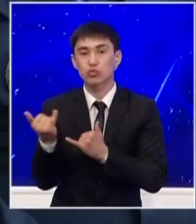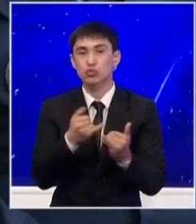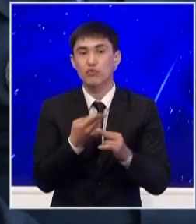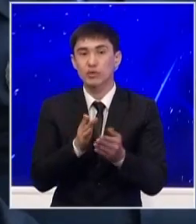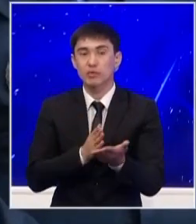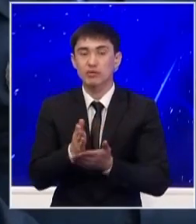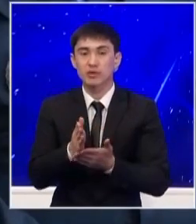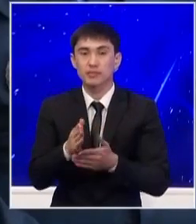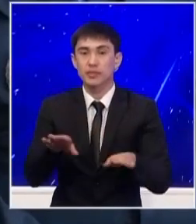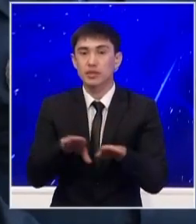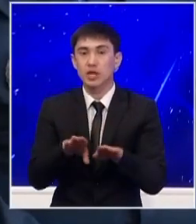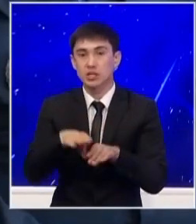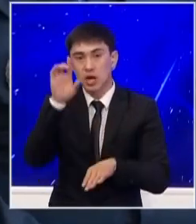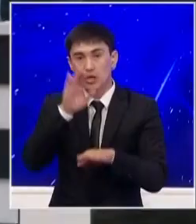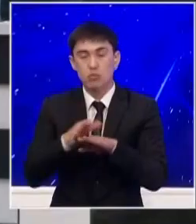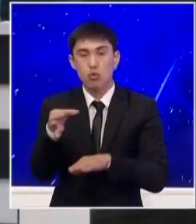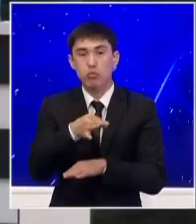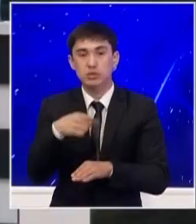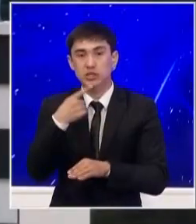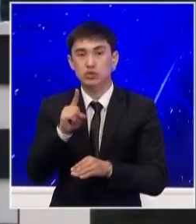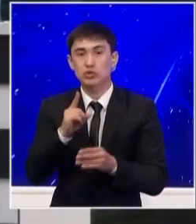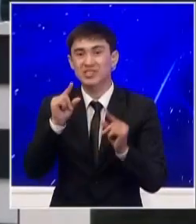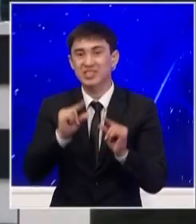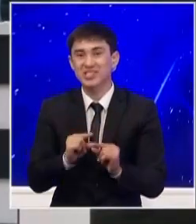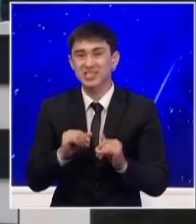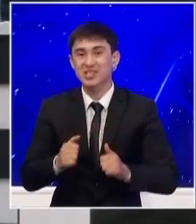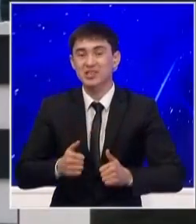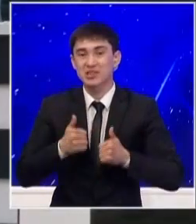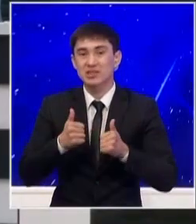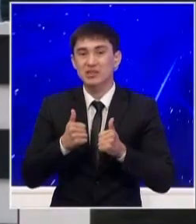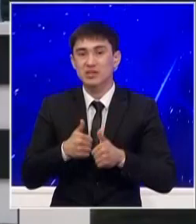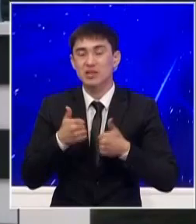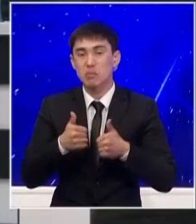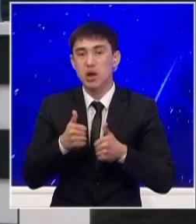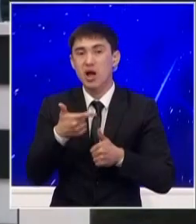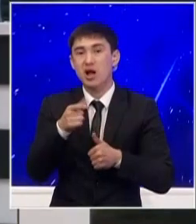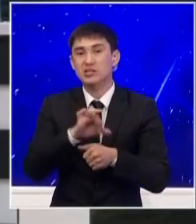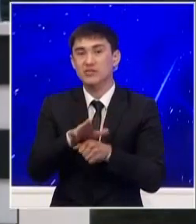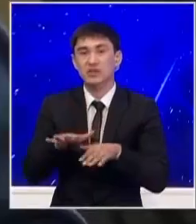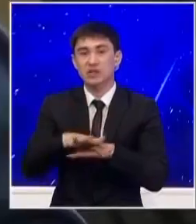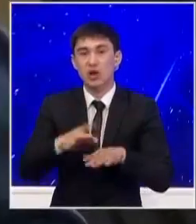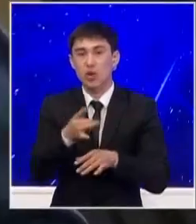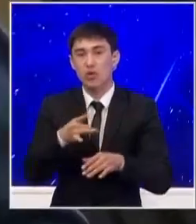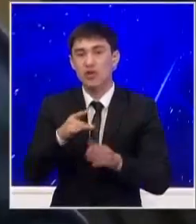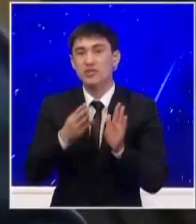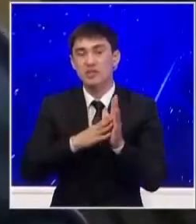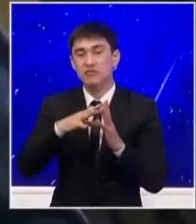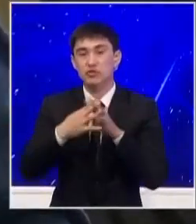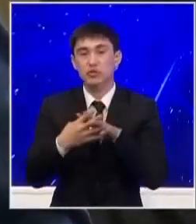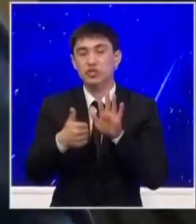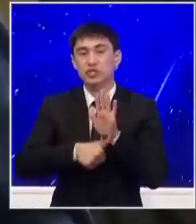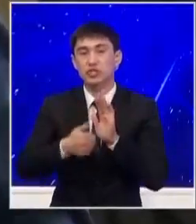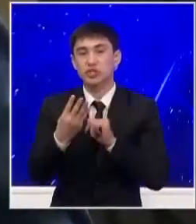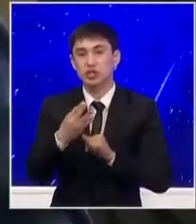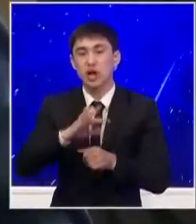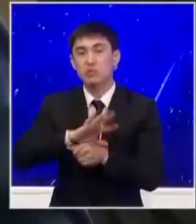этой сфере. Также аким области отметил и низкие темпы газификации района. Только 9 сел из 64